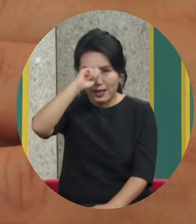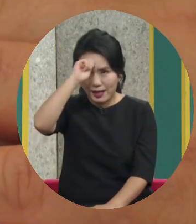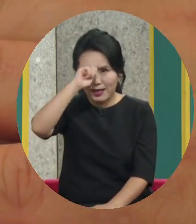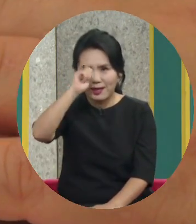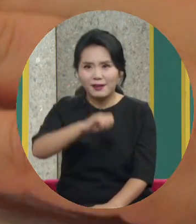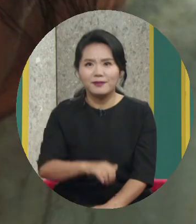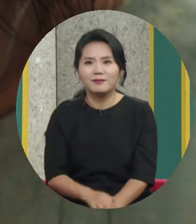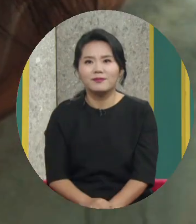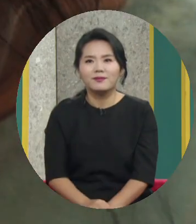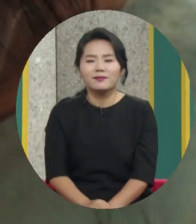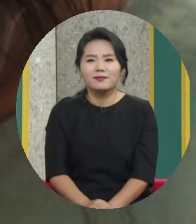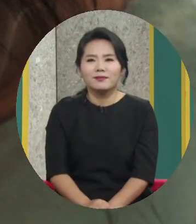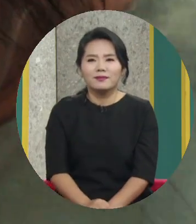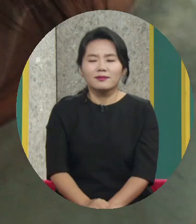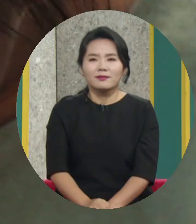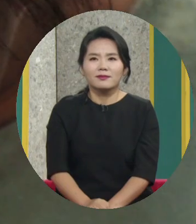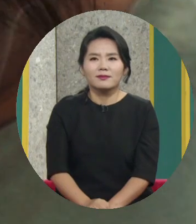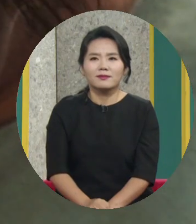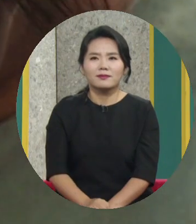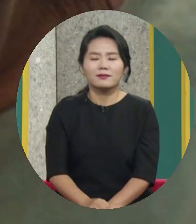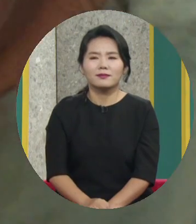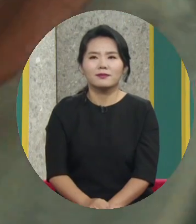우와. 그건 뭐야?